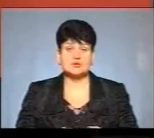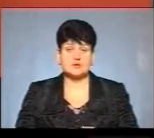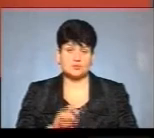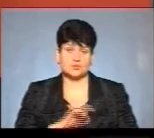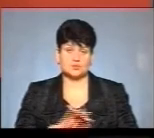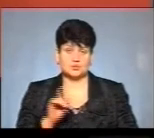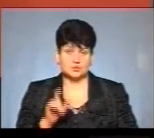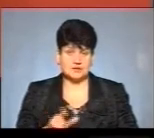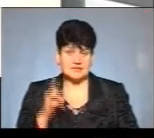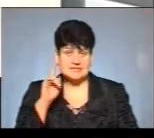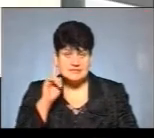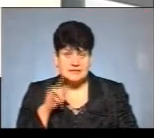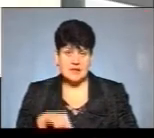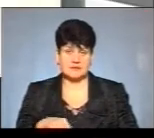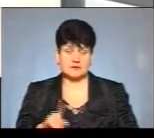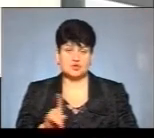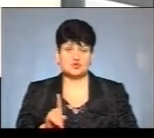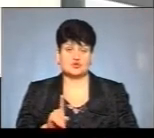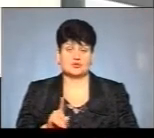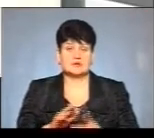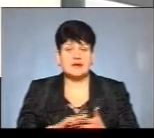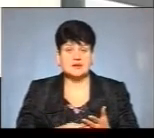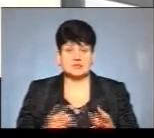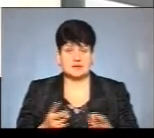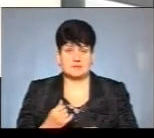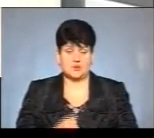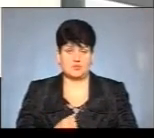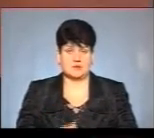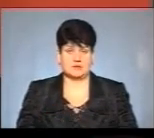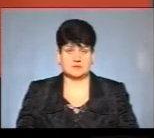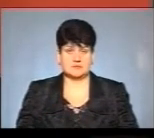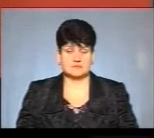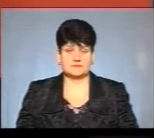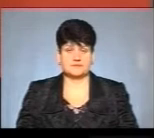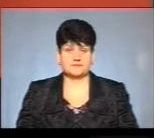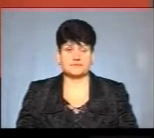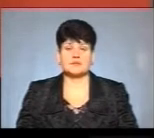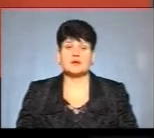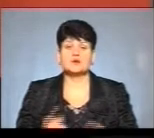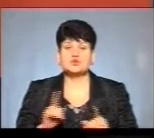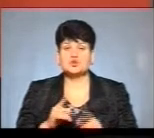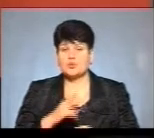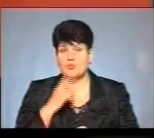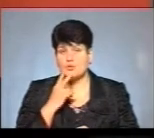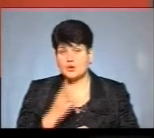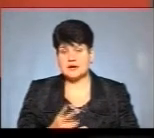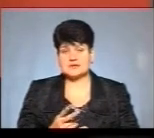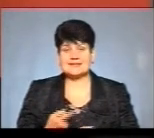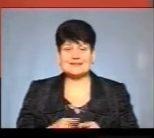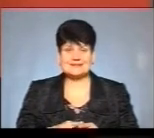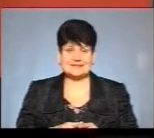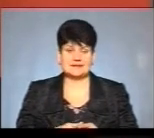людині, тому що вона тоді знатиме, що і як далі їй робити. А все ж таки, що показують такі